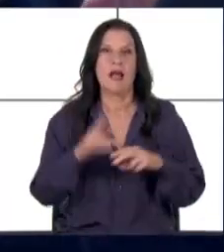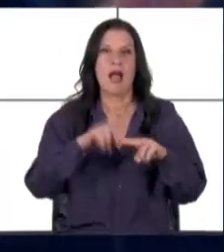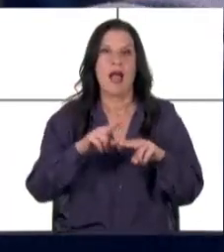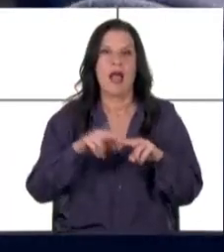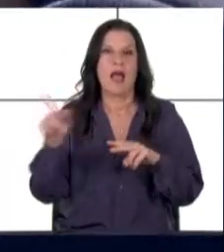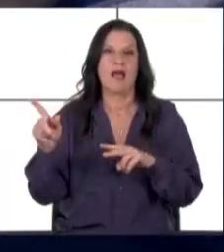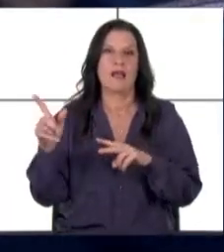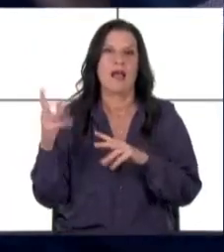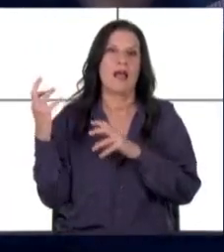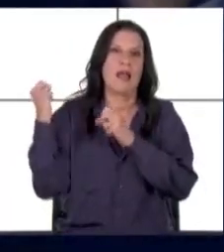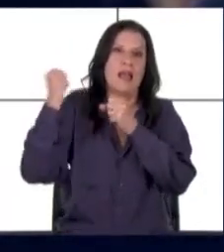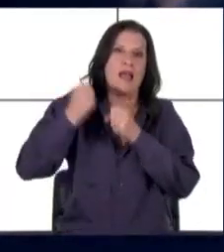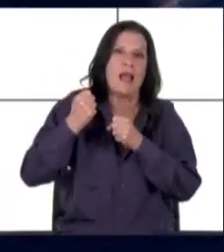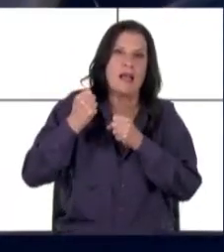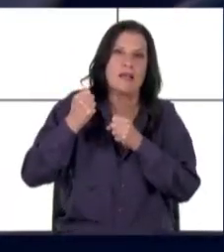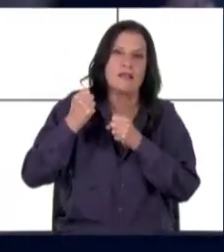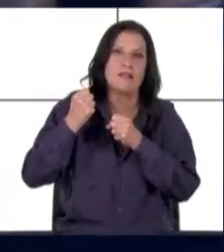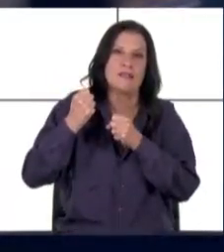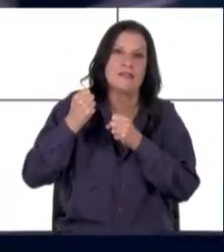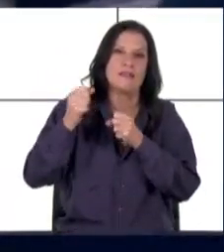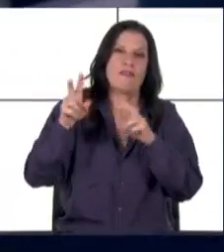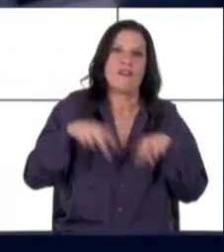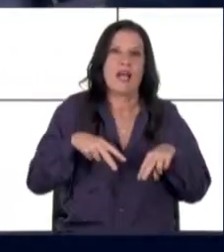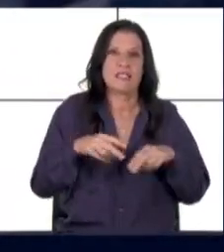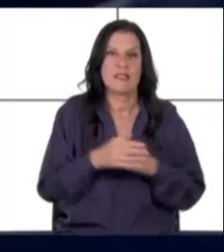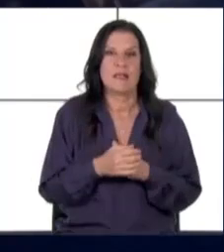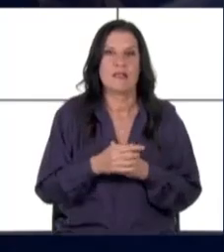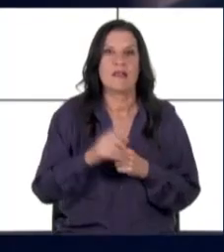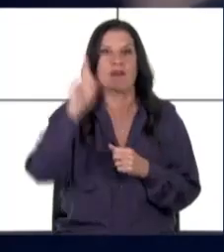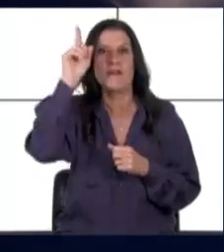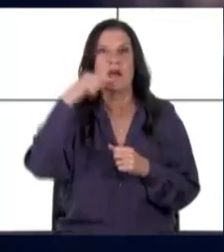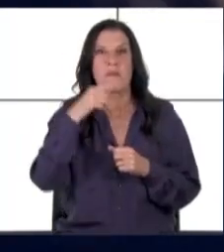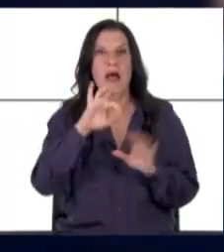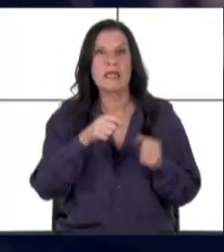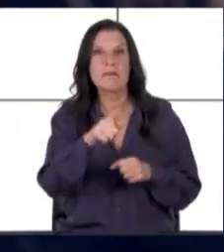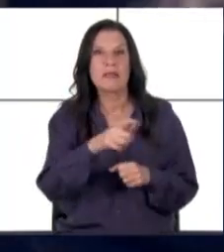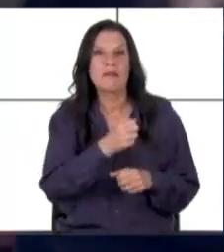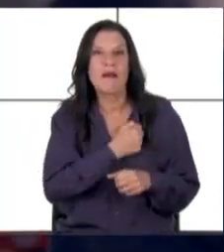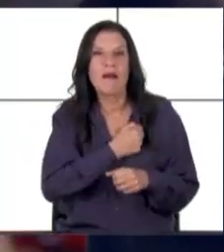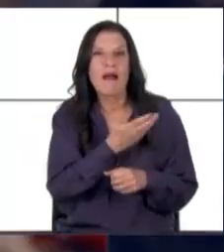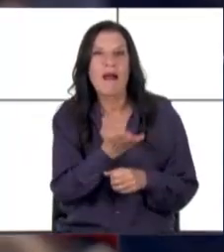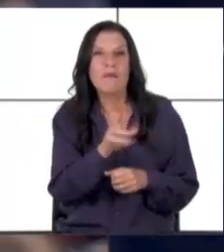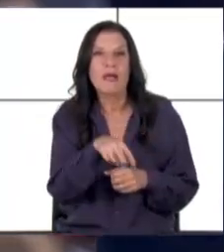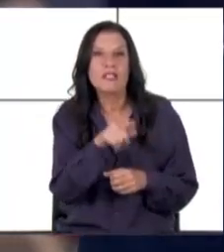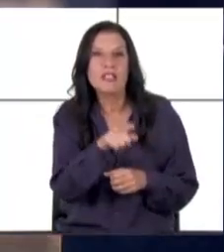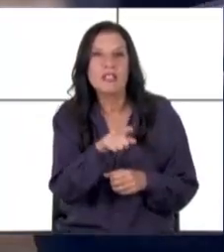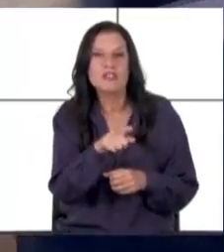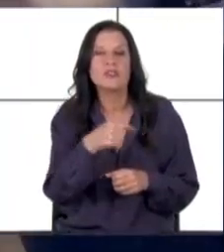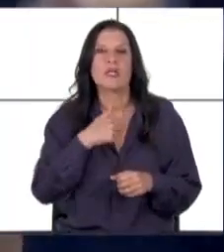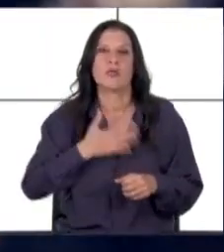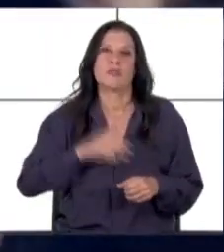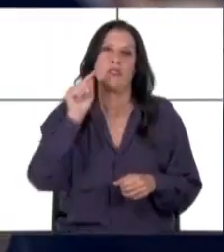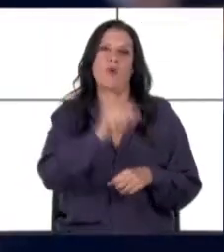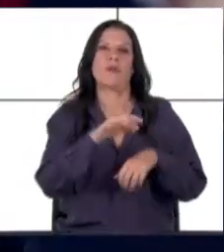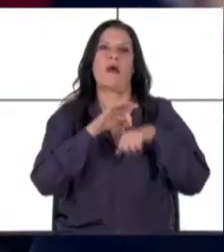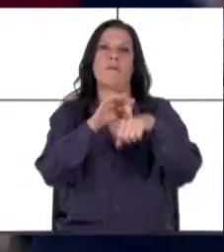כתפיו וחזר איתו. אז הקדוש ברוך הוא אמר, אם אתה כזה רחמן, אותך אני צריך שיהיה מנהיג בכלל לעם